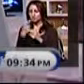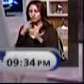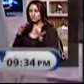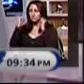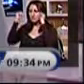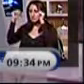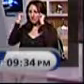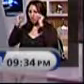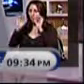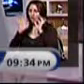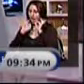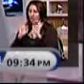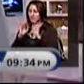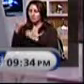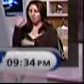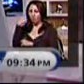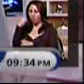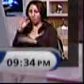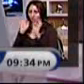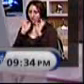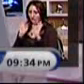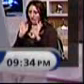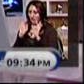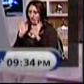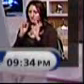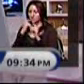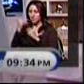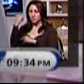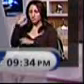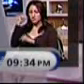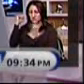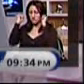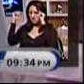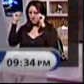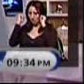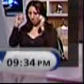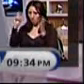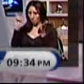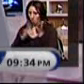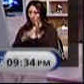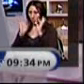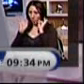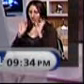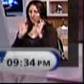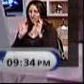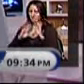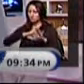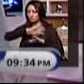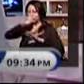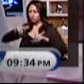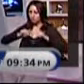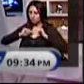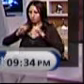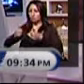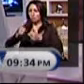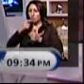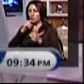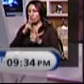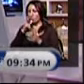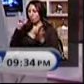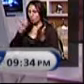تسترد قوتها، الثورة او موجة ثورية حقيقية قادمة في الطريق، الثورة